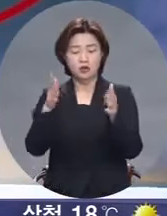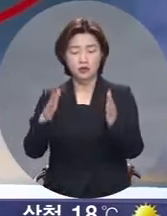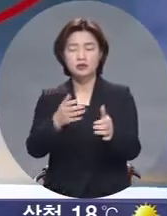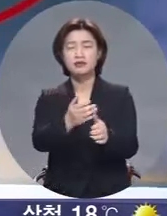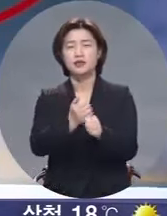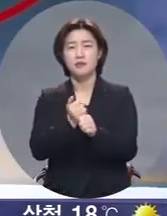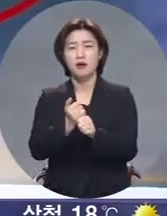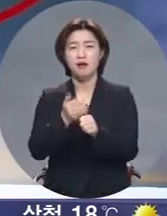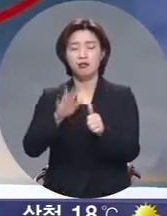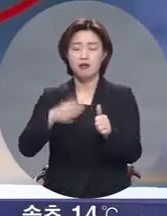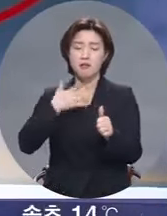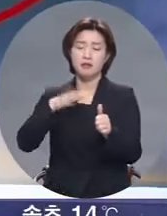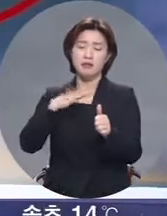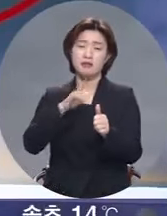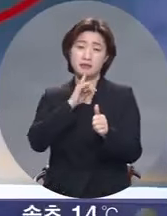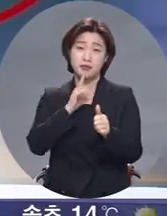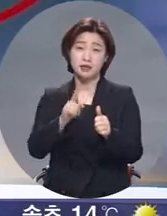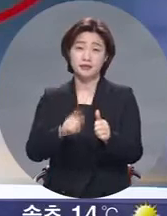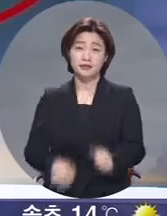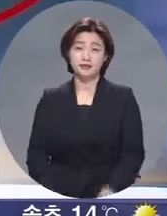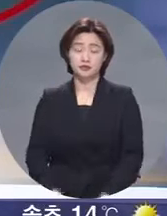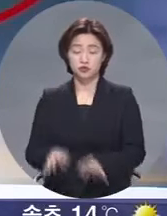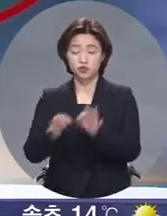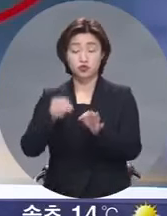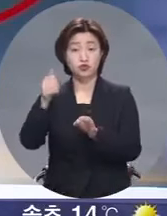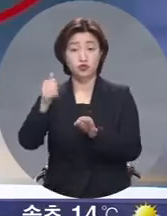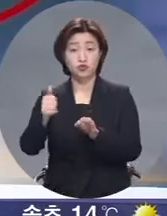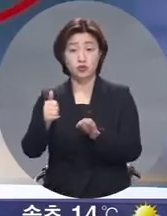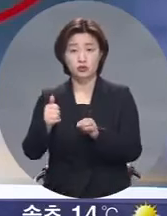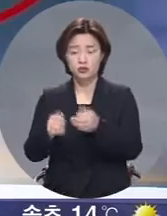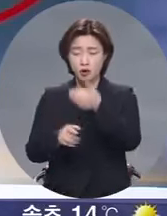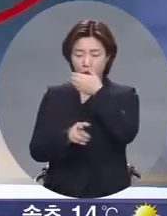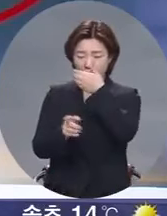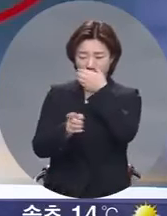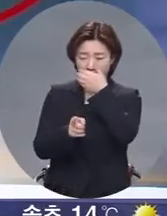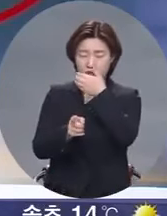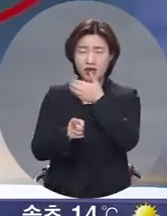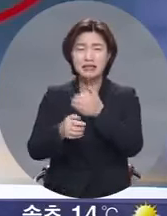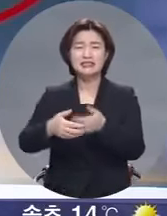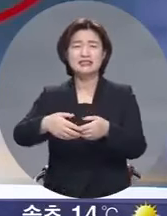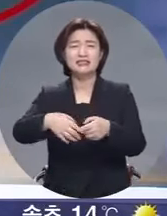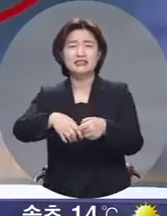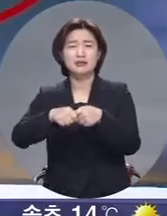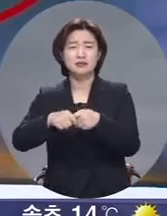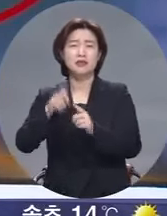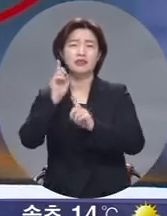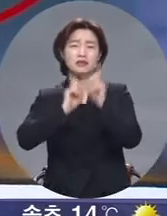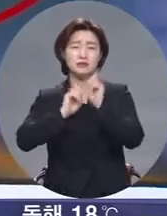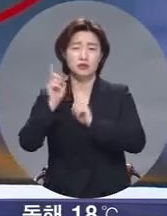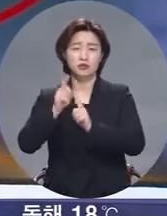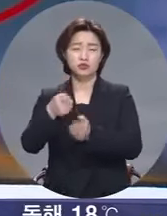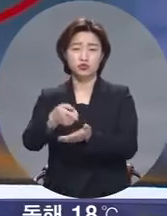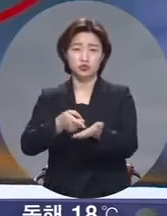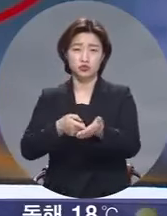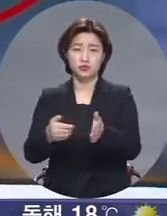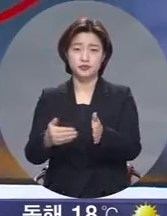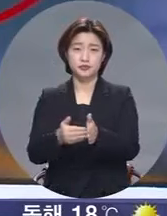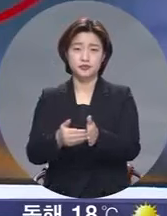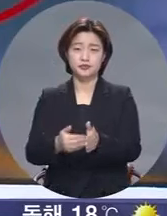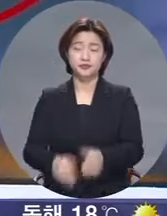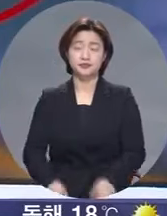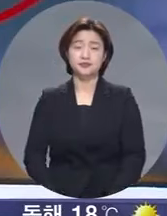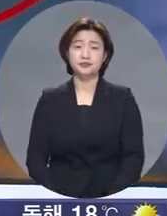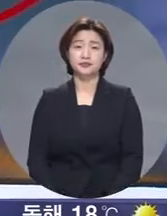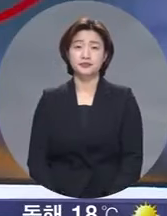있습니다. 금은방 주인은 용의자가 휘두른 흉기에 손을 크게 다쳐 수술을 받았습니다. 김도균 기자가 취재했습니다.